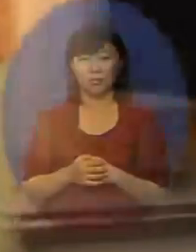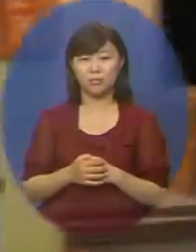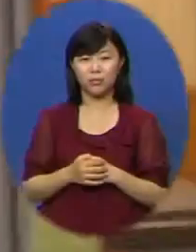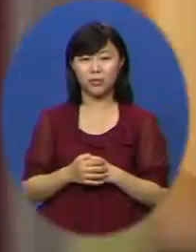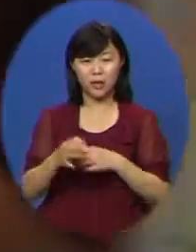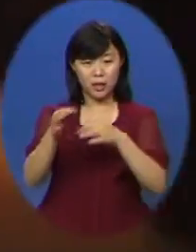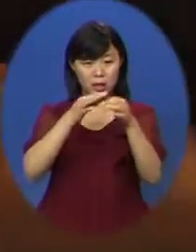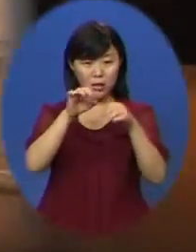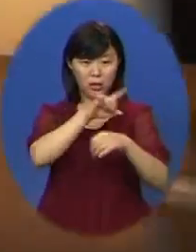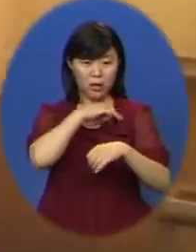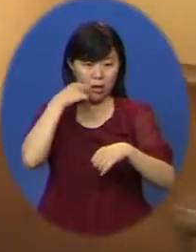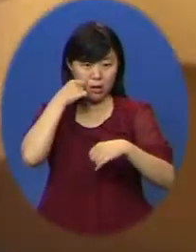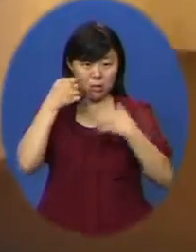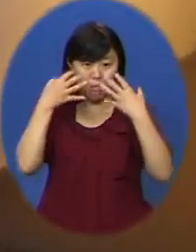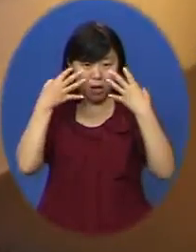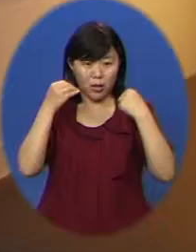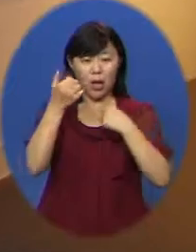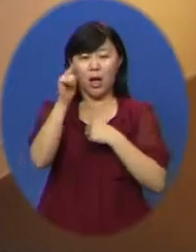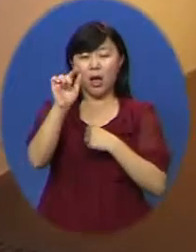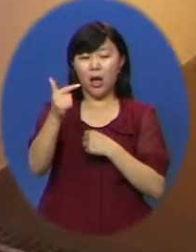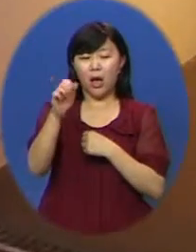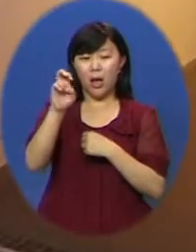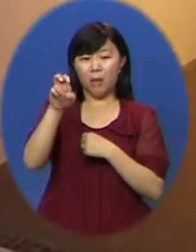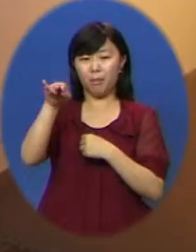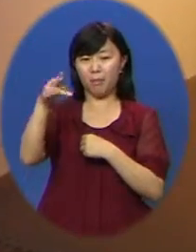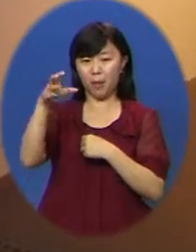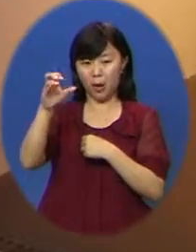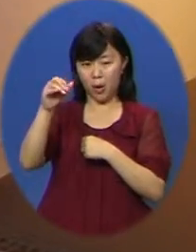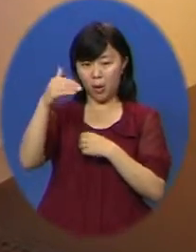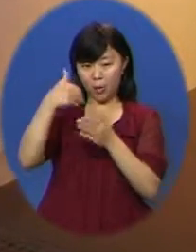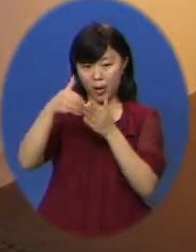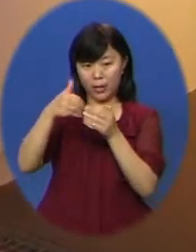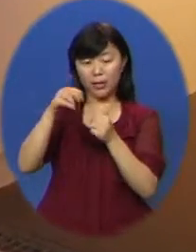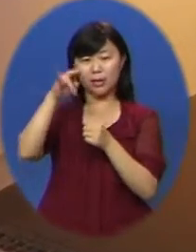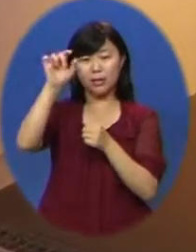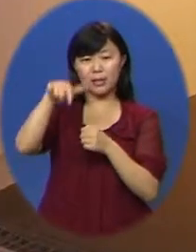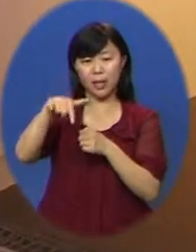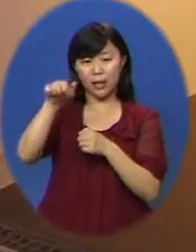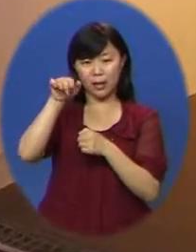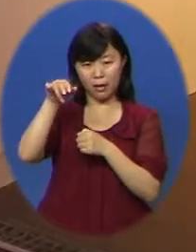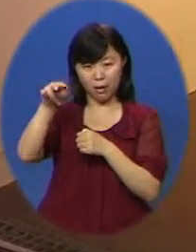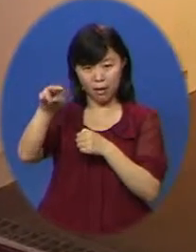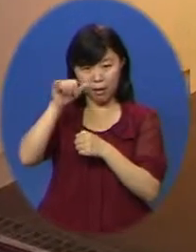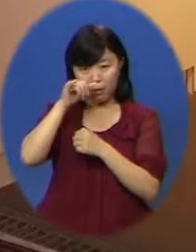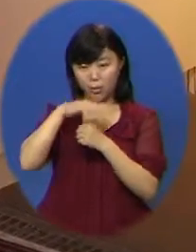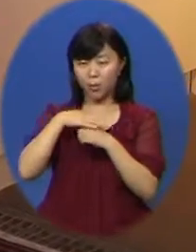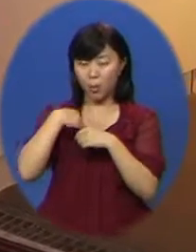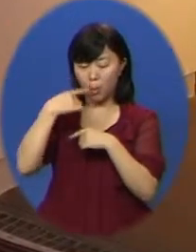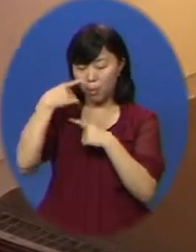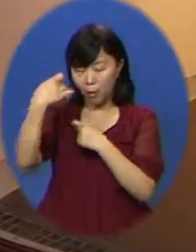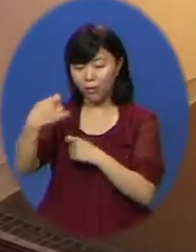시장에서 가장 인기 있다던 한평 갤러리는 새끼라는 주제로 나를 이끌었다.